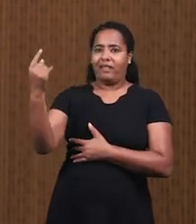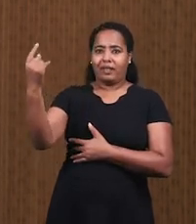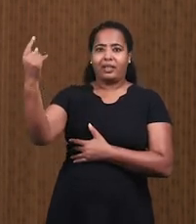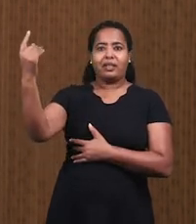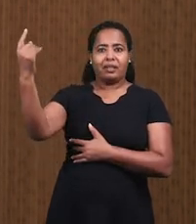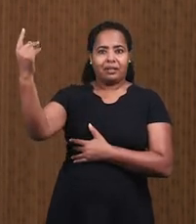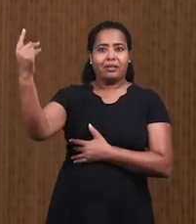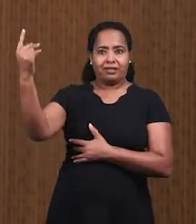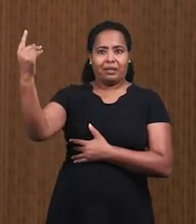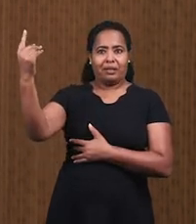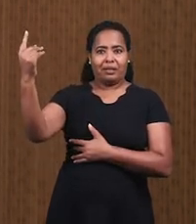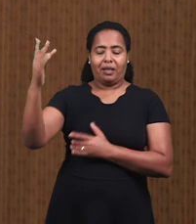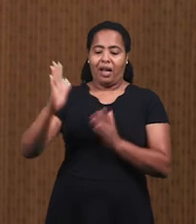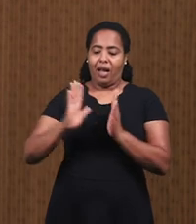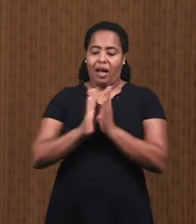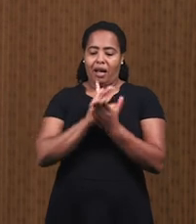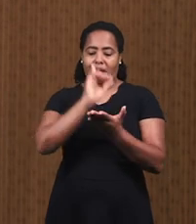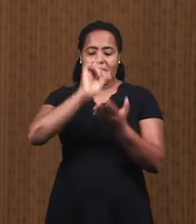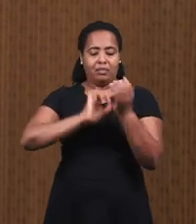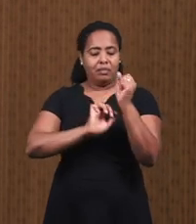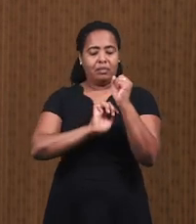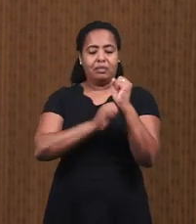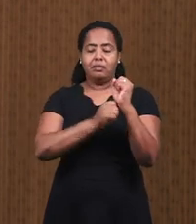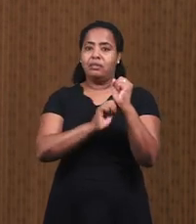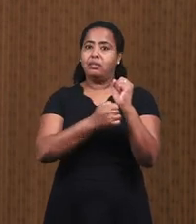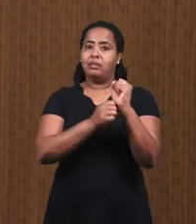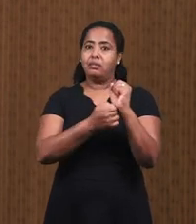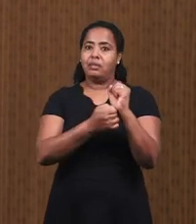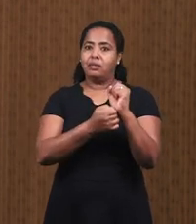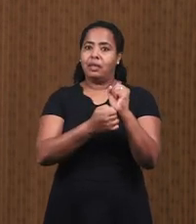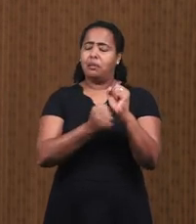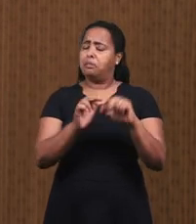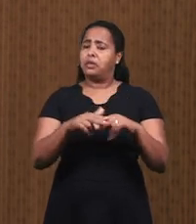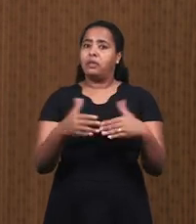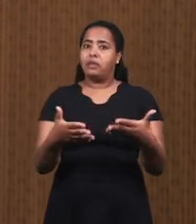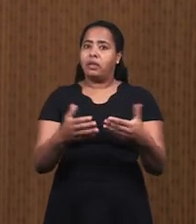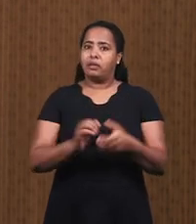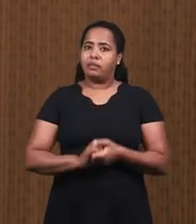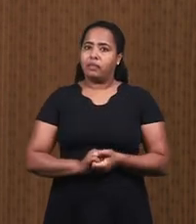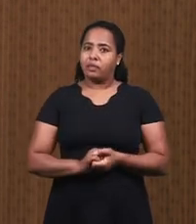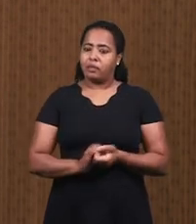жизнь за пределами этой биологической жизни. И Библия содержит эту тайну,